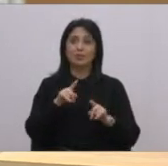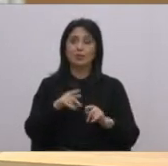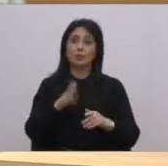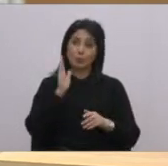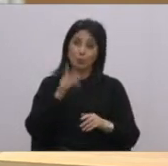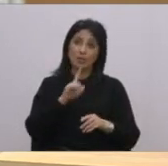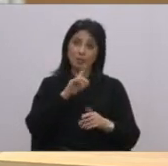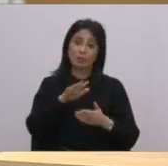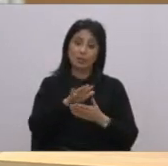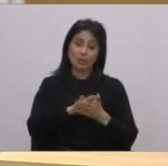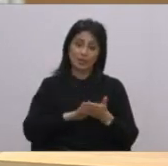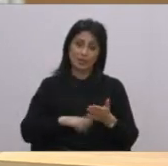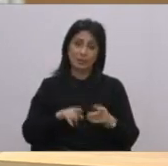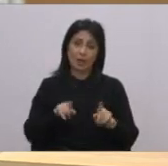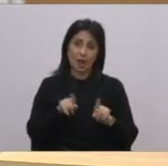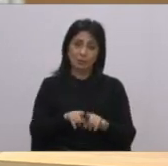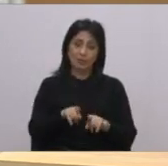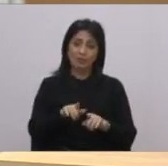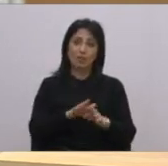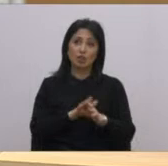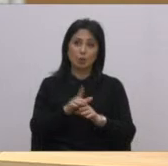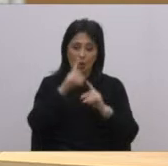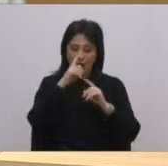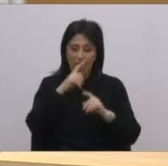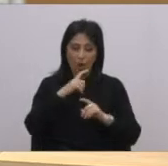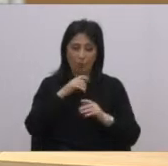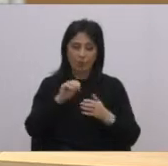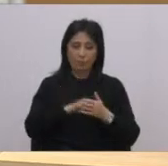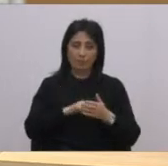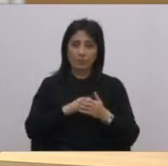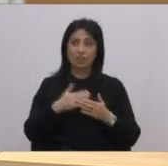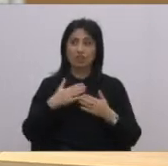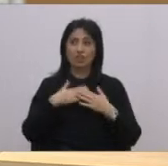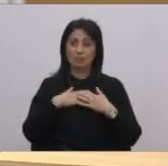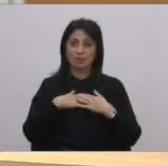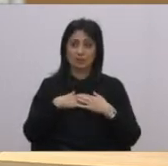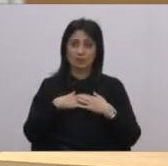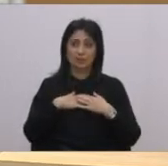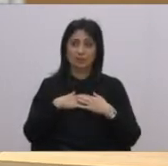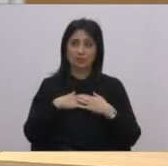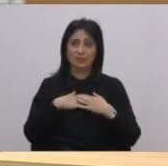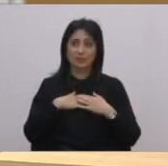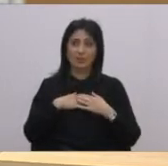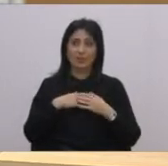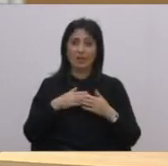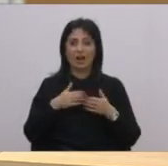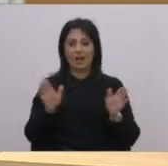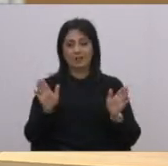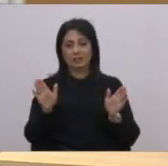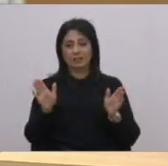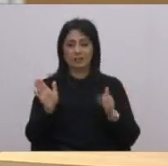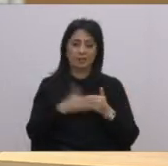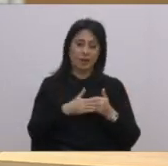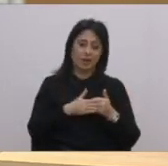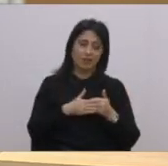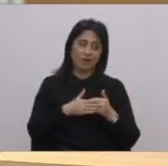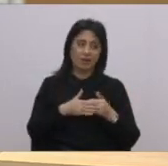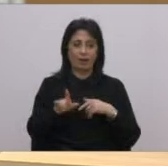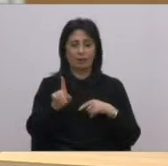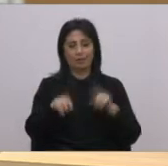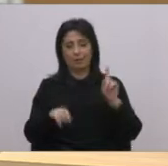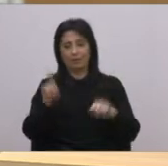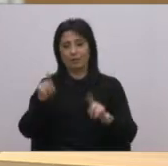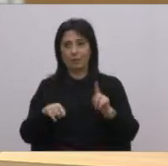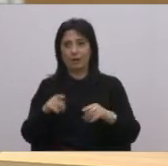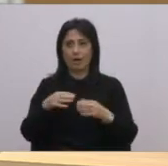თუ არა გაგრძელებასო, აი სრულიად გაუგებარი მოტივები ჩემთვის. Ხან გახსნათ, ხან დაკეტოთ, ხან ასე გაუშვათ ხალხი, ხან